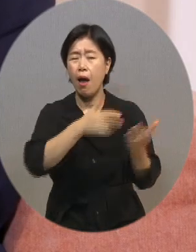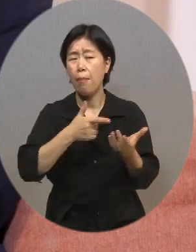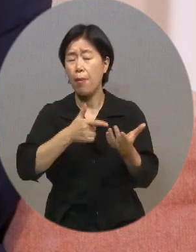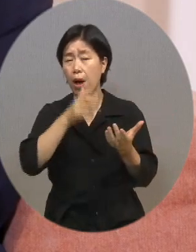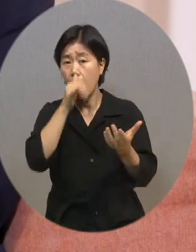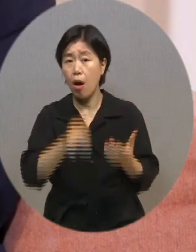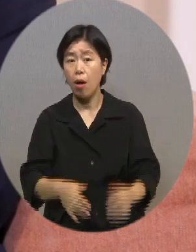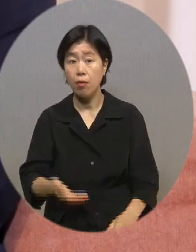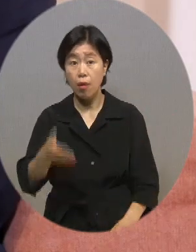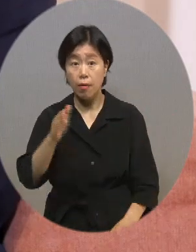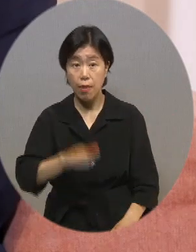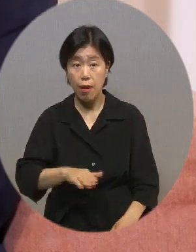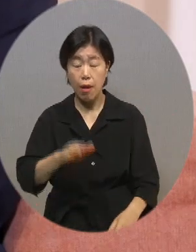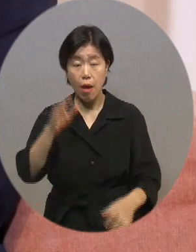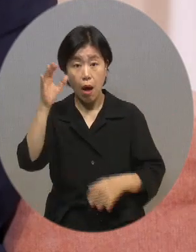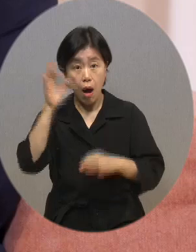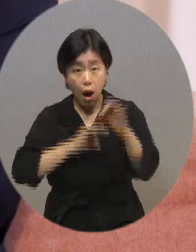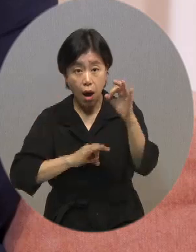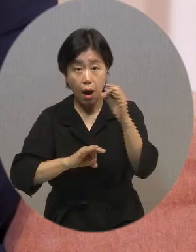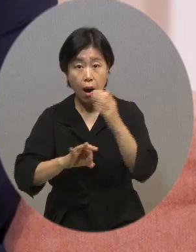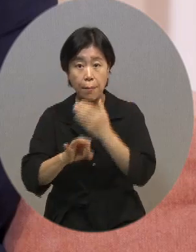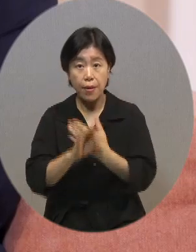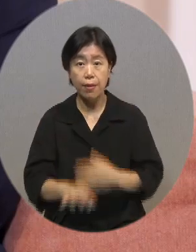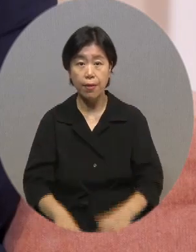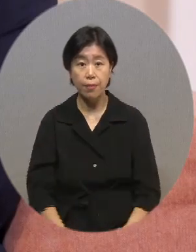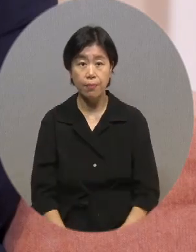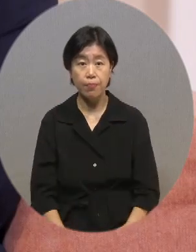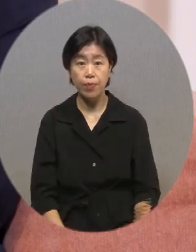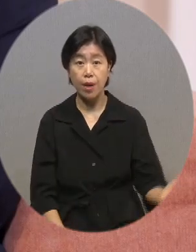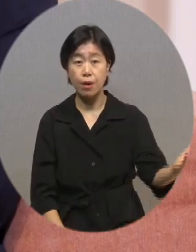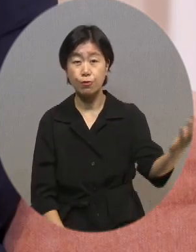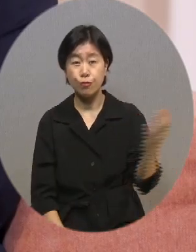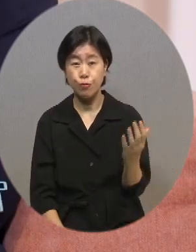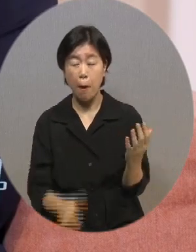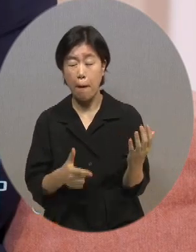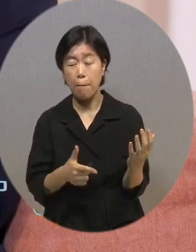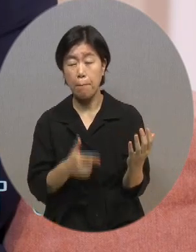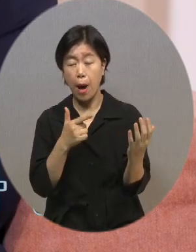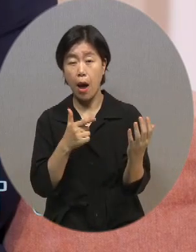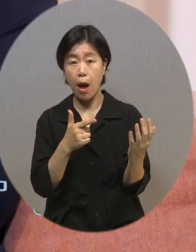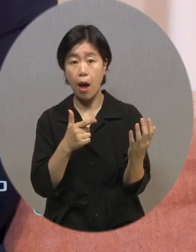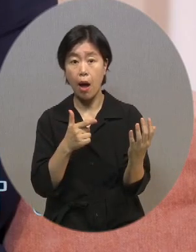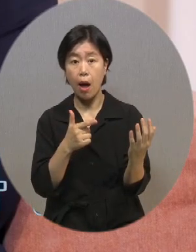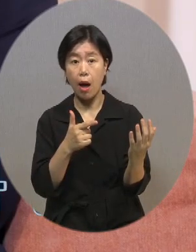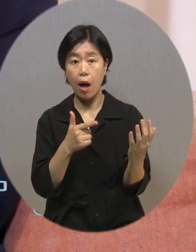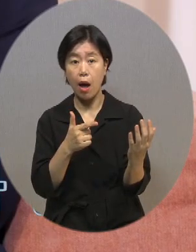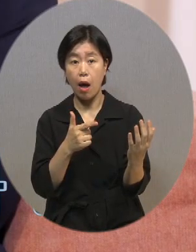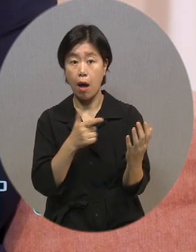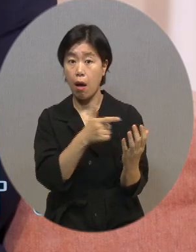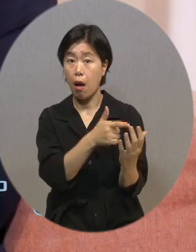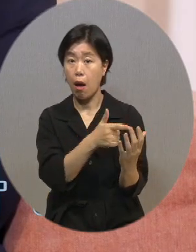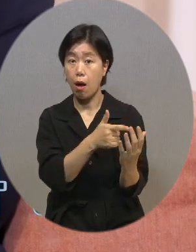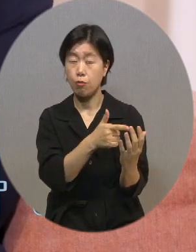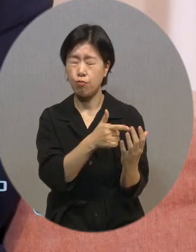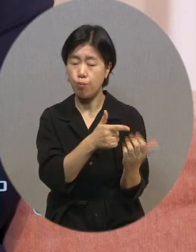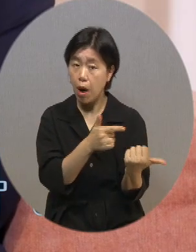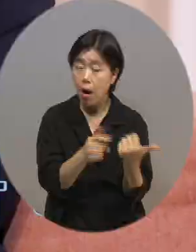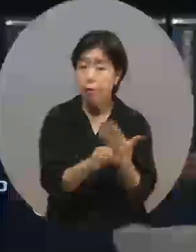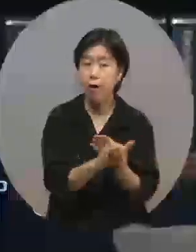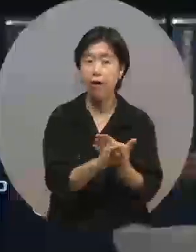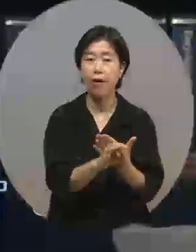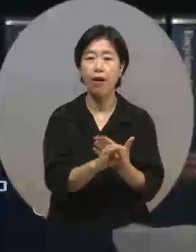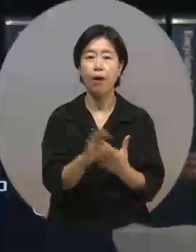그거 잘못하다가 총을 조금만 돌리면 잘못 맞으면 그쪽에서도 가만 안 있을